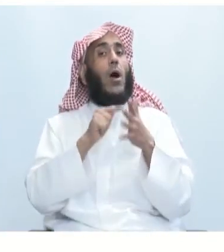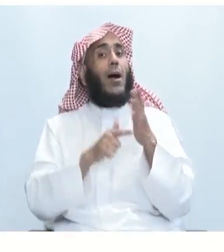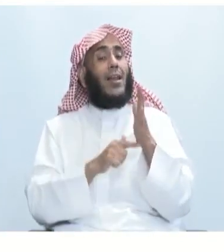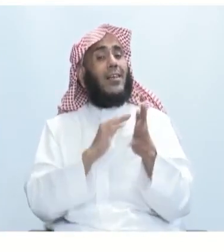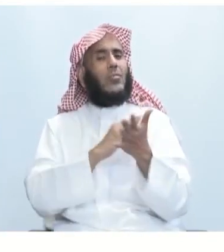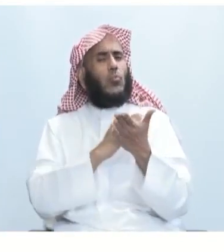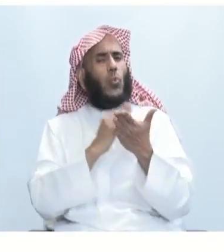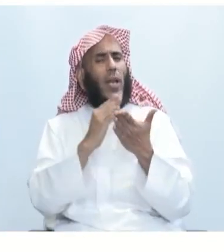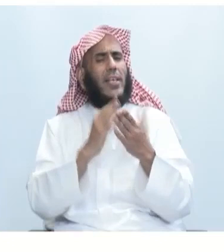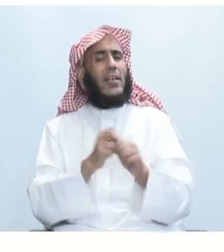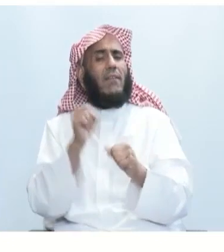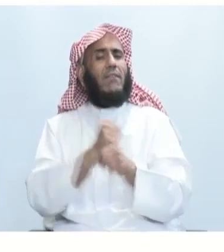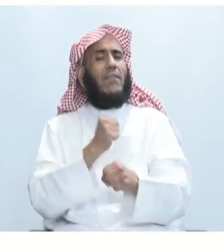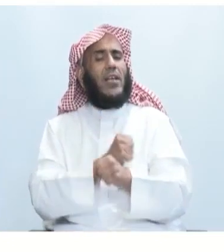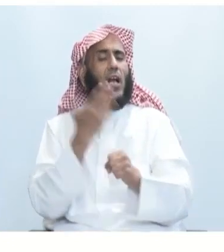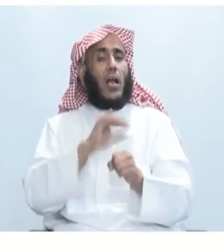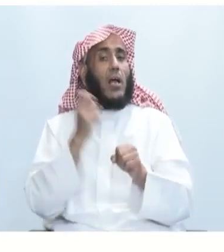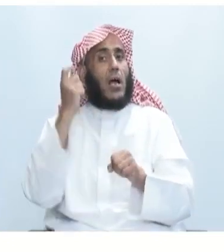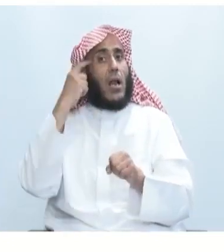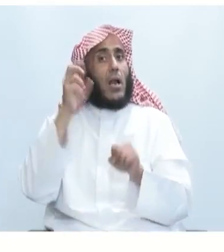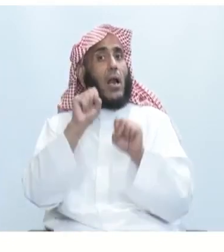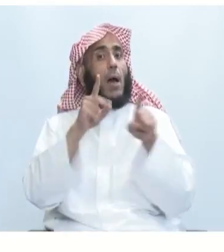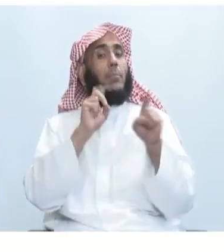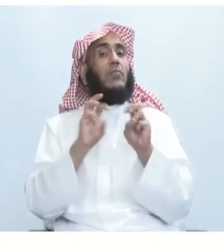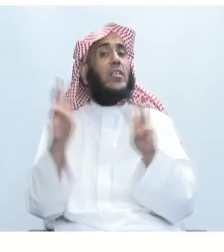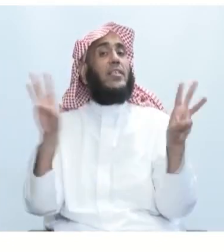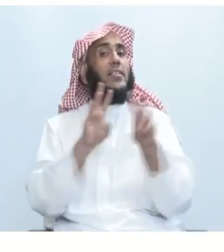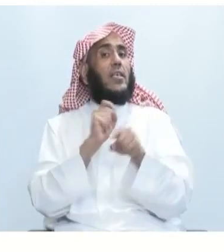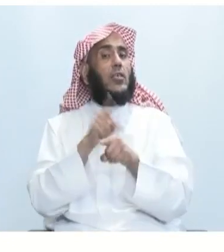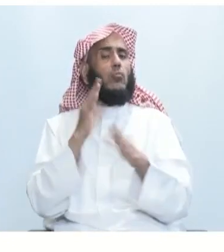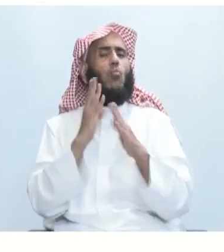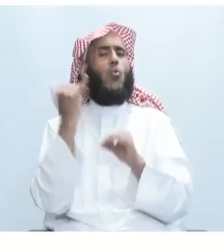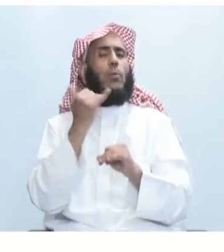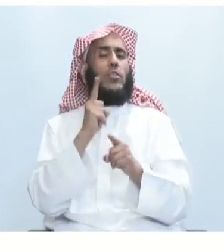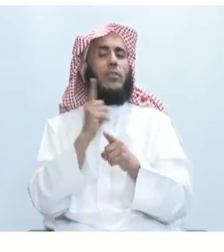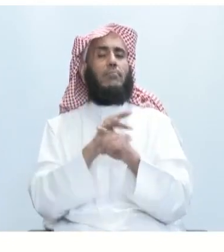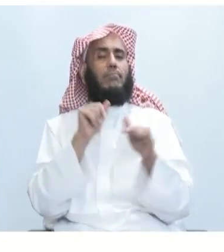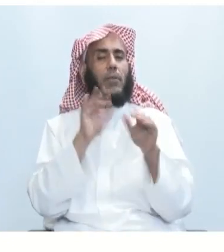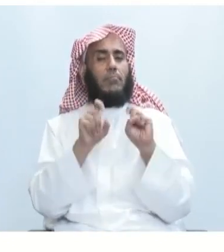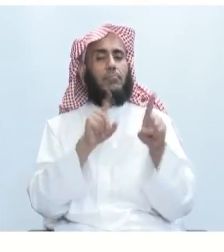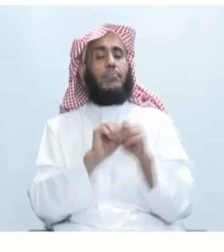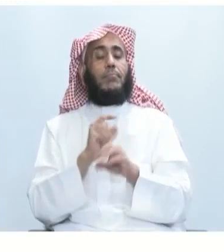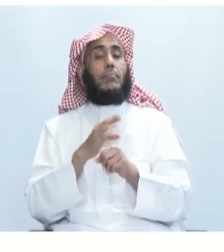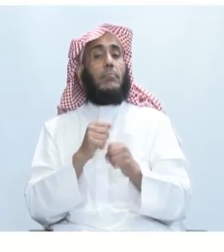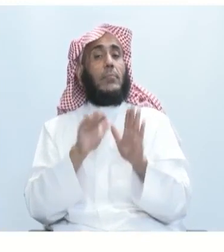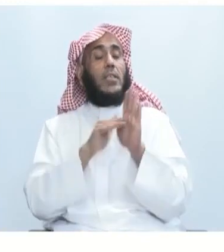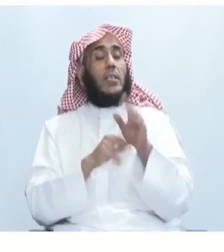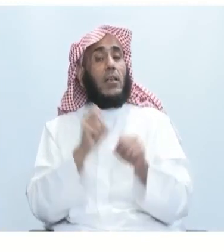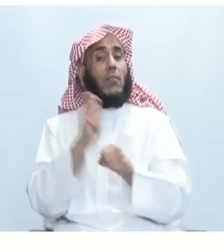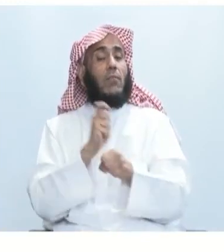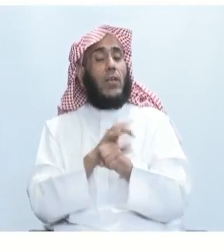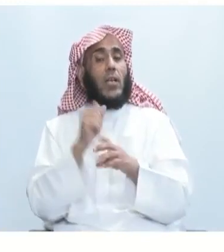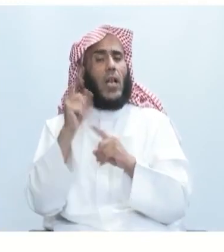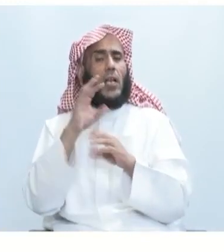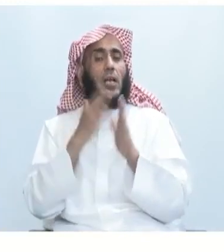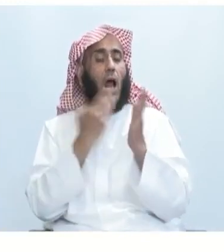التدريبيه الثالثه عناصر الفعل القرائي هذا هو رابط الدرس الرقمي لاحظ معي هنا عناصر الفعل القرائي ظروف